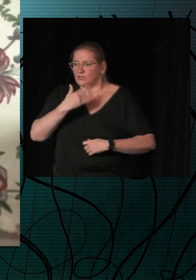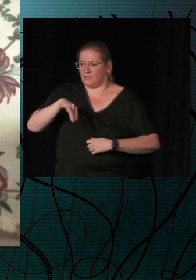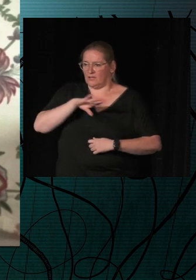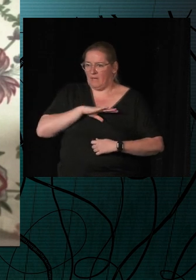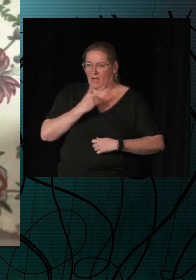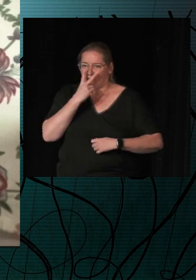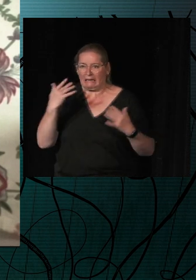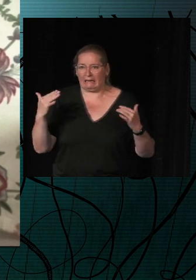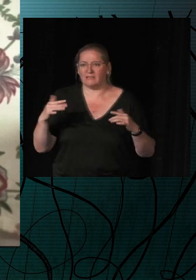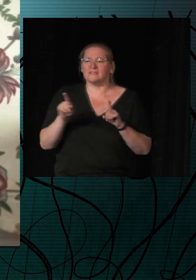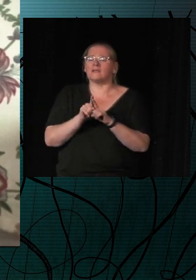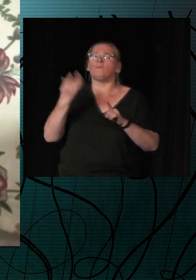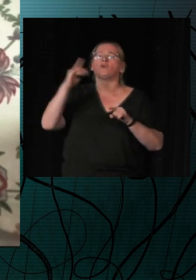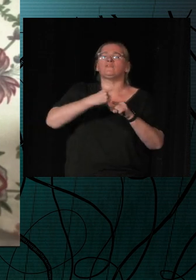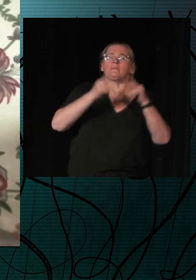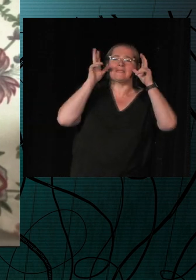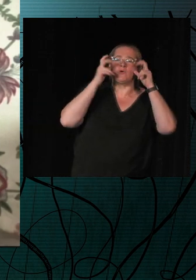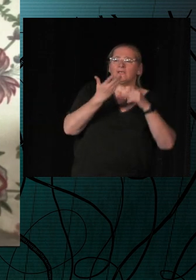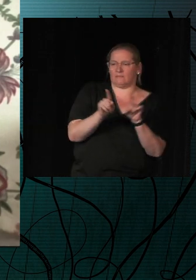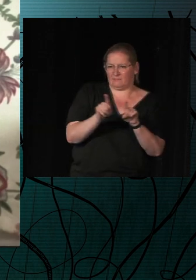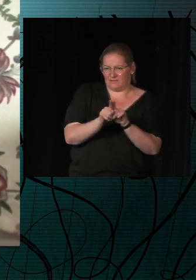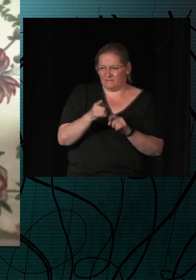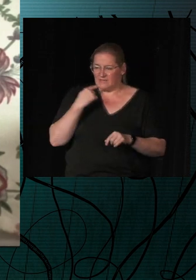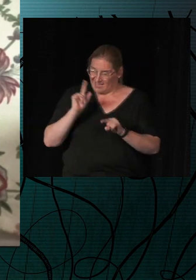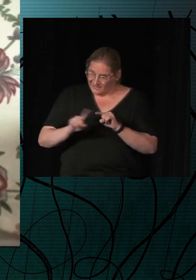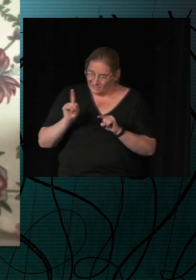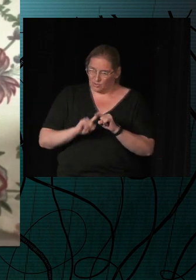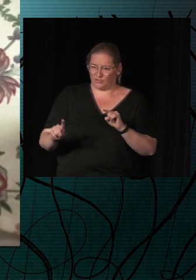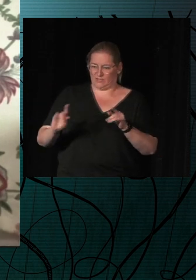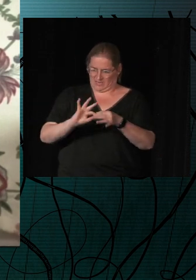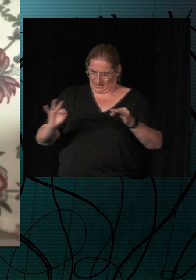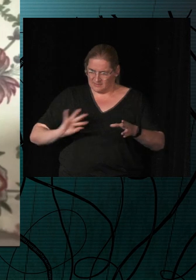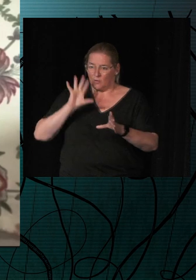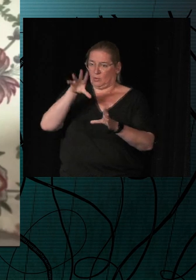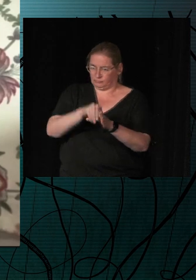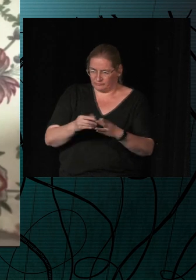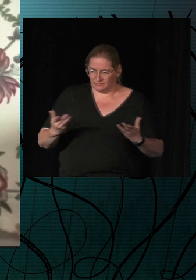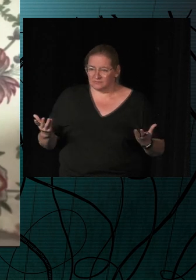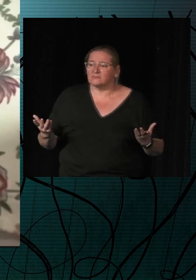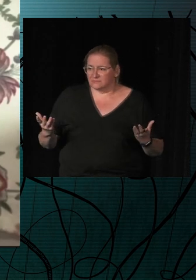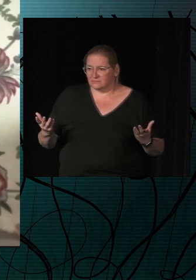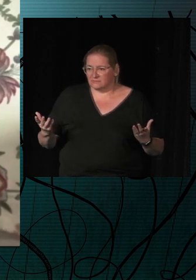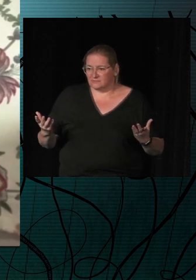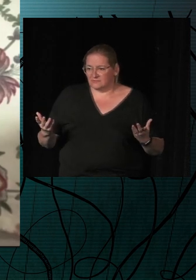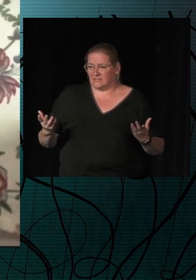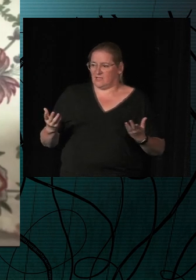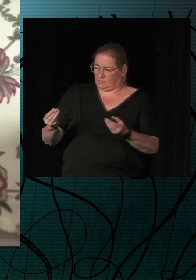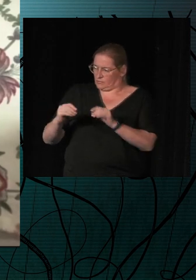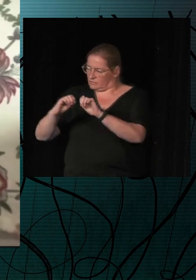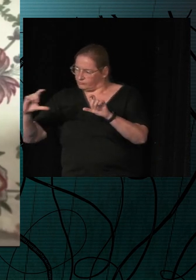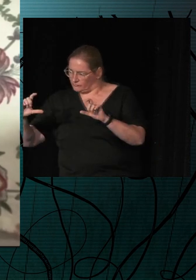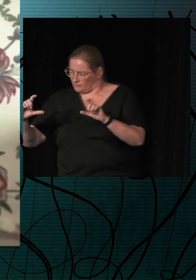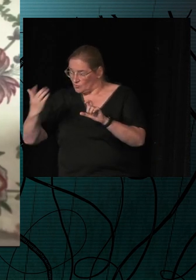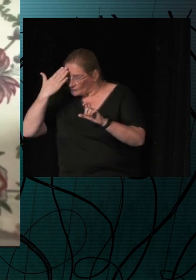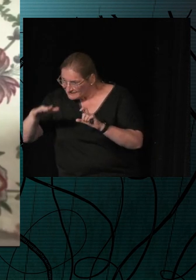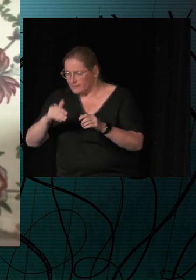a un phénomène comme ça en dehors un peu de la narration qui fait partie de ce que on va vous offrir comme produit culturel quoi